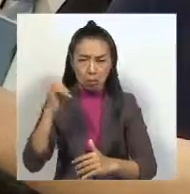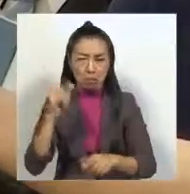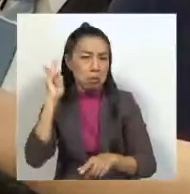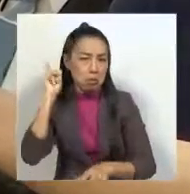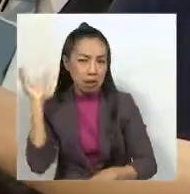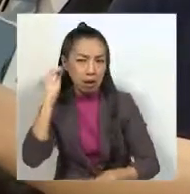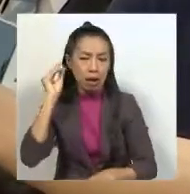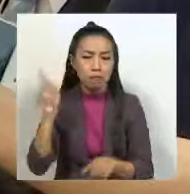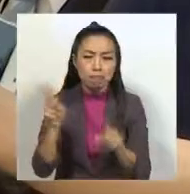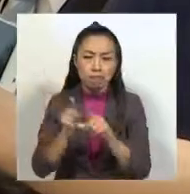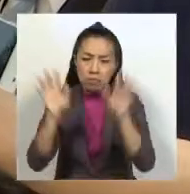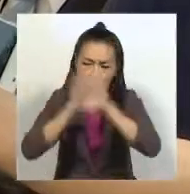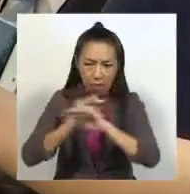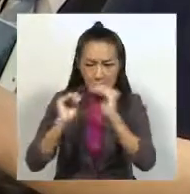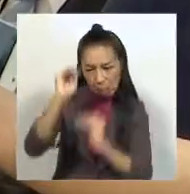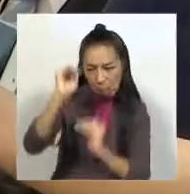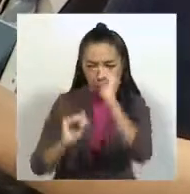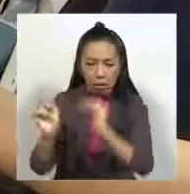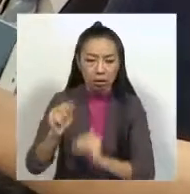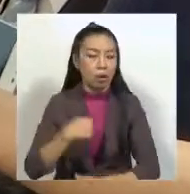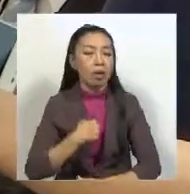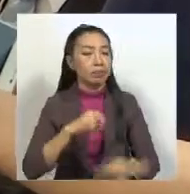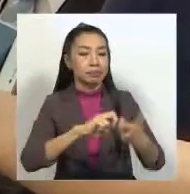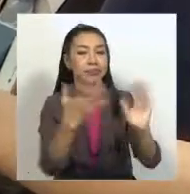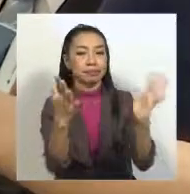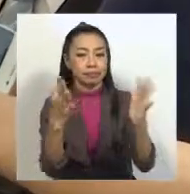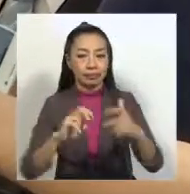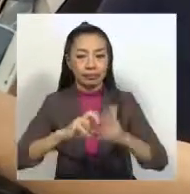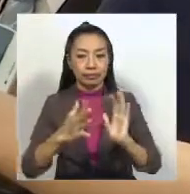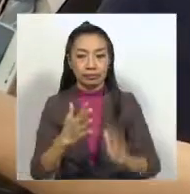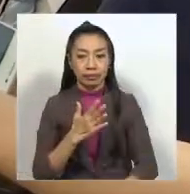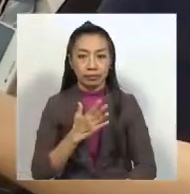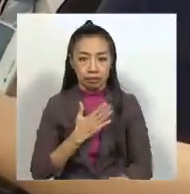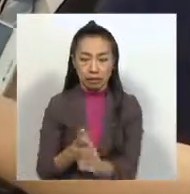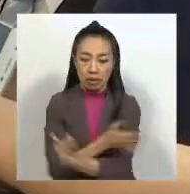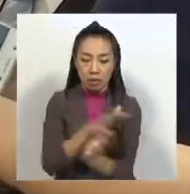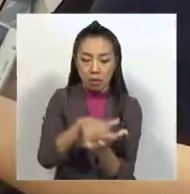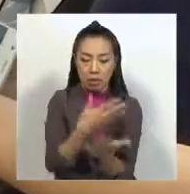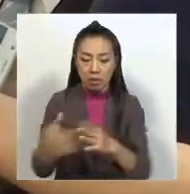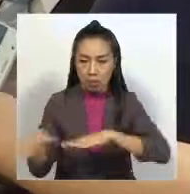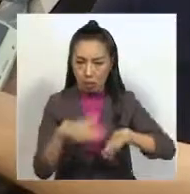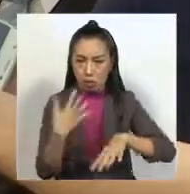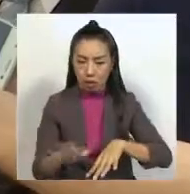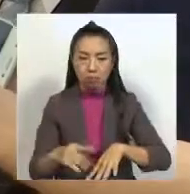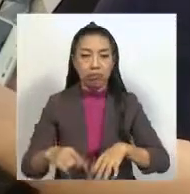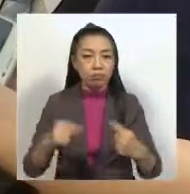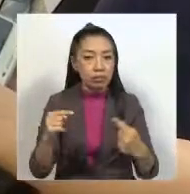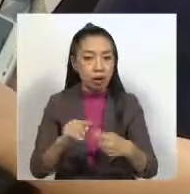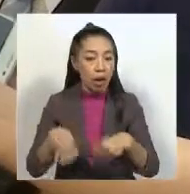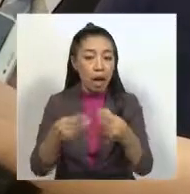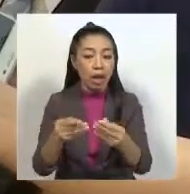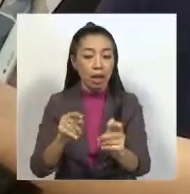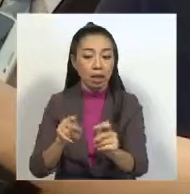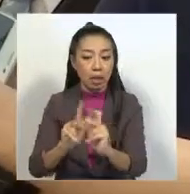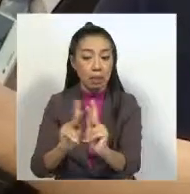วเรื่องไม่เป็น เราไม่มีปัญหาเพราะว่าได้เตรียมการที่จะให้เขาได้สำรว